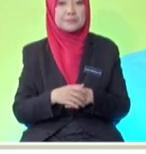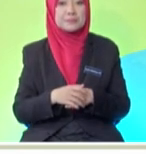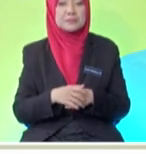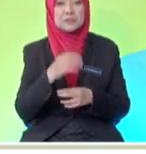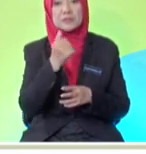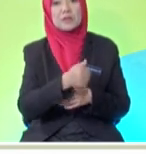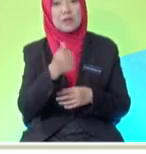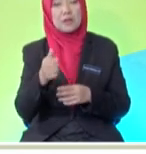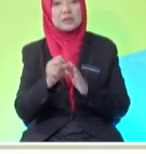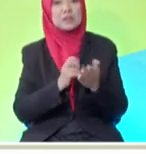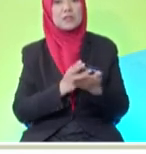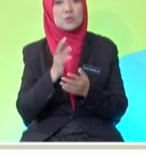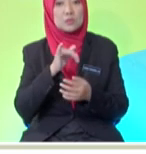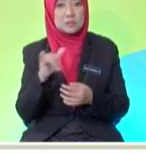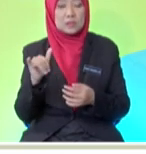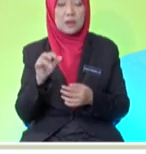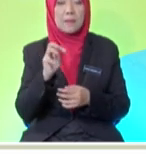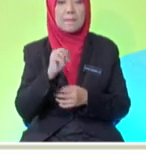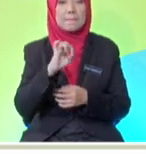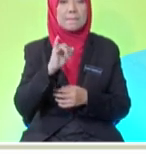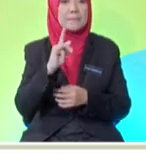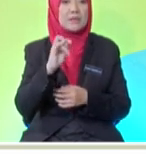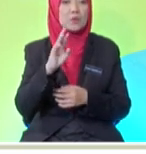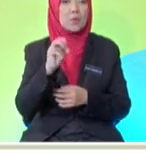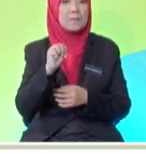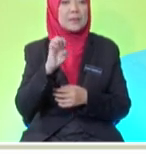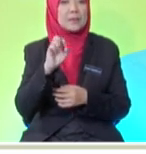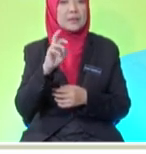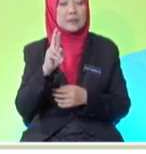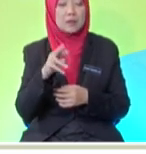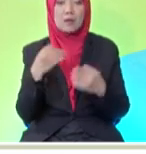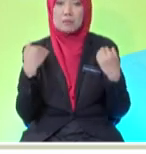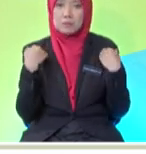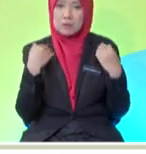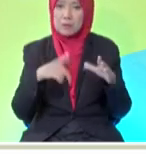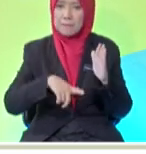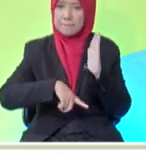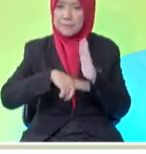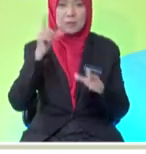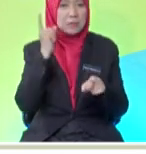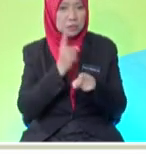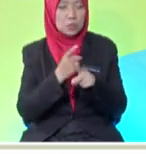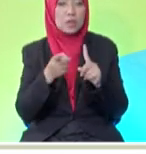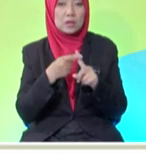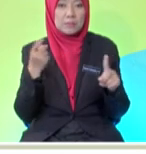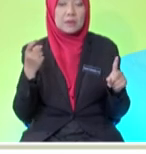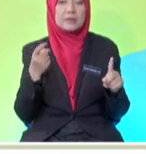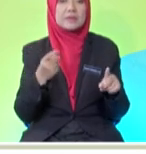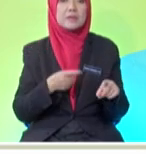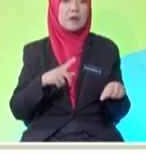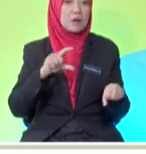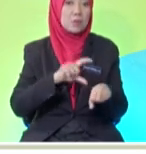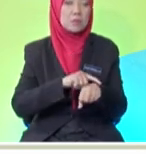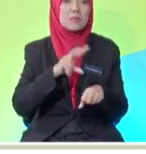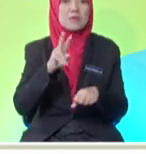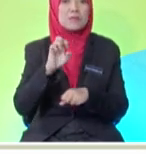seterusnya micro Mito yanyo lebih tepat daripada Angkup dapat memberi ketepatan